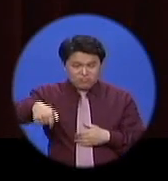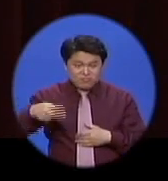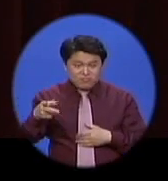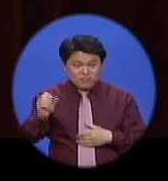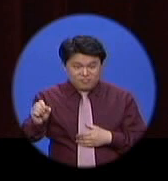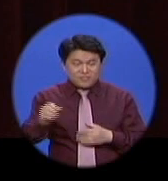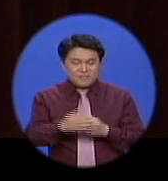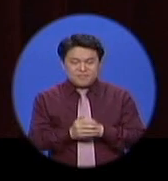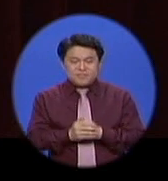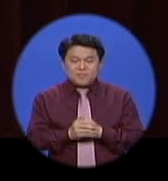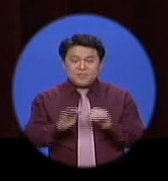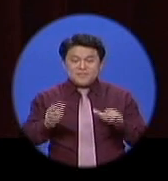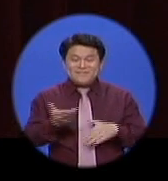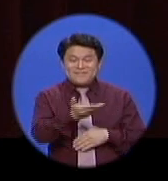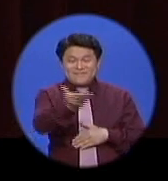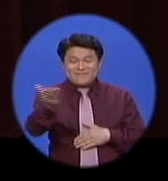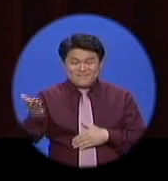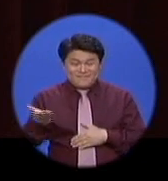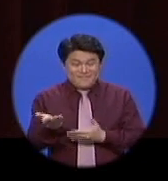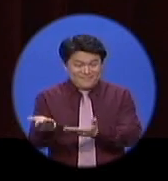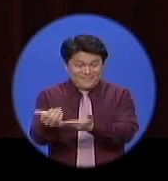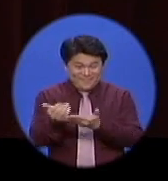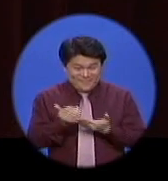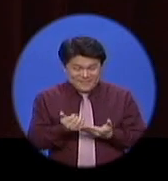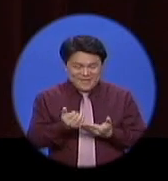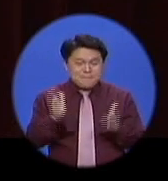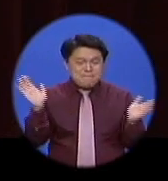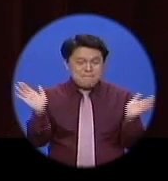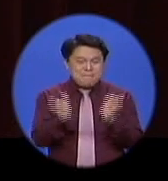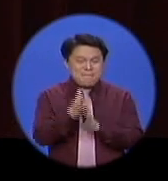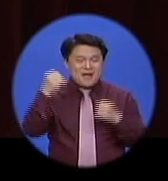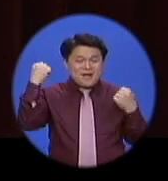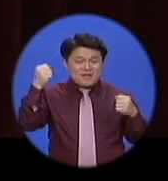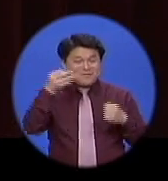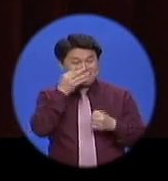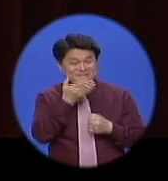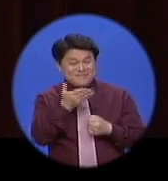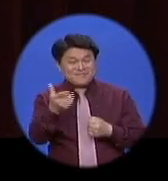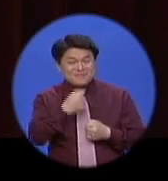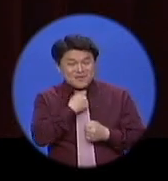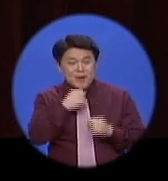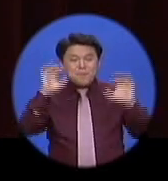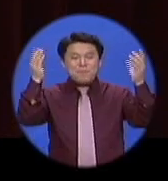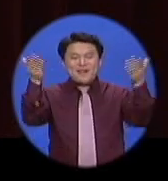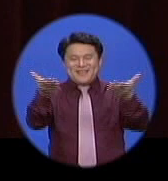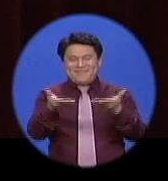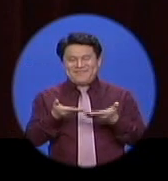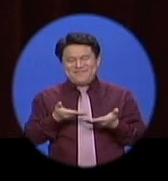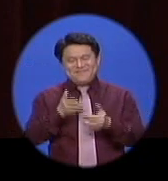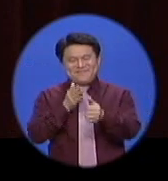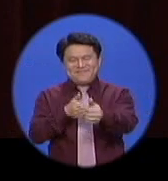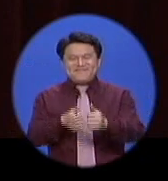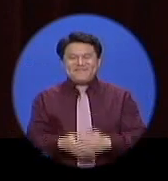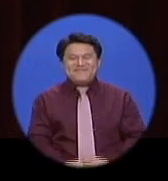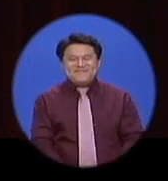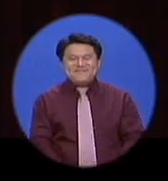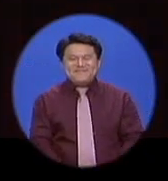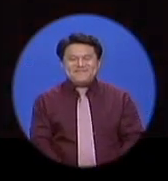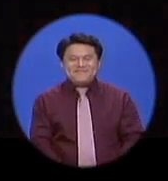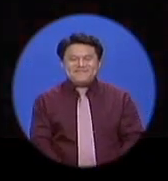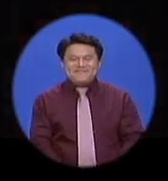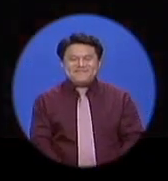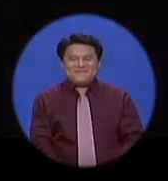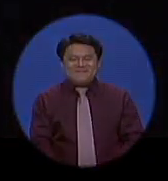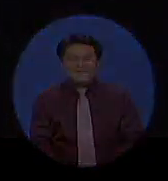오늘 여기에 계신 여러분들을 함부로 모시고 그 화려한 무대를 펼쳐보이려고 합니다. 큰 박수로 맞이하여 주십시오.